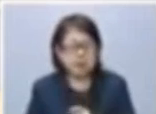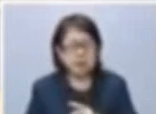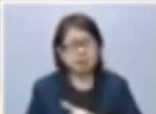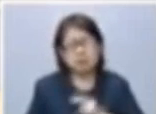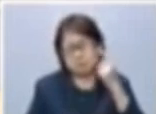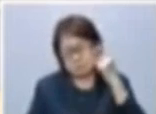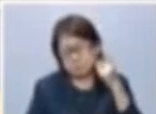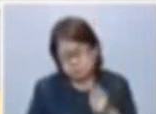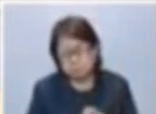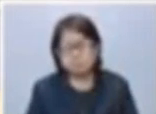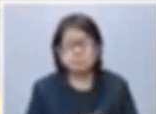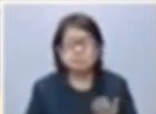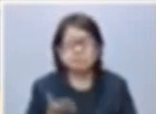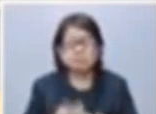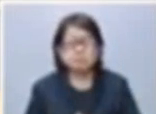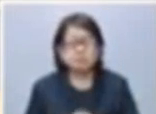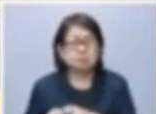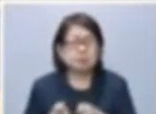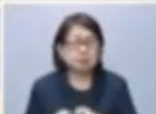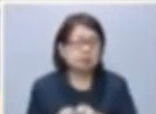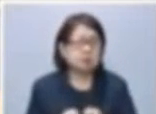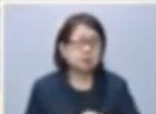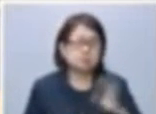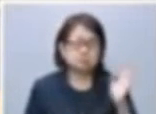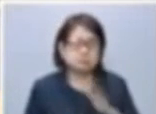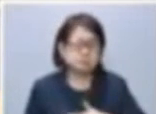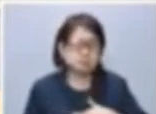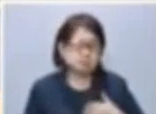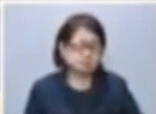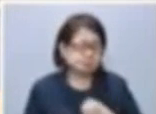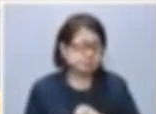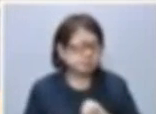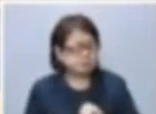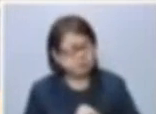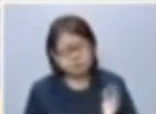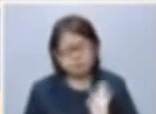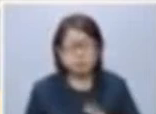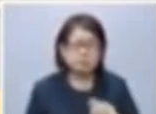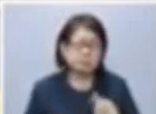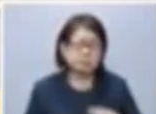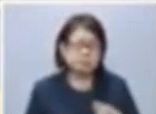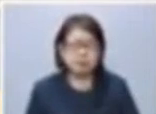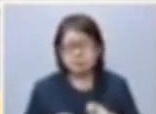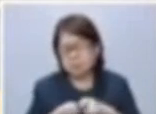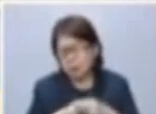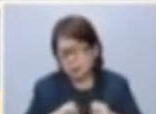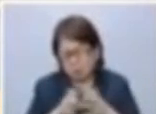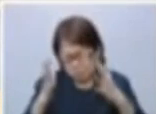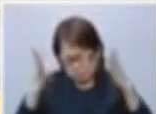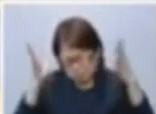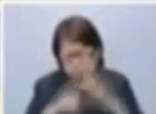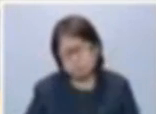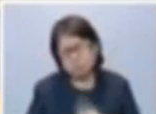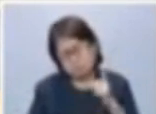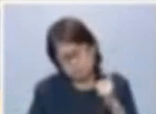แล้วหนีทุกหนีความทุกข์ยากลำบากหนีปัญหาหาทางออกไ